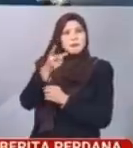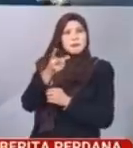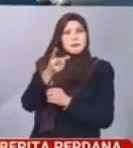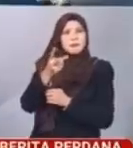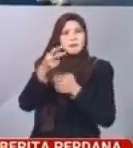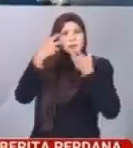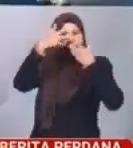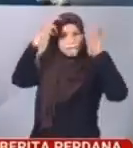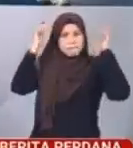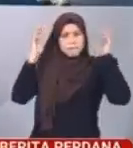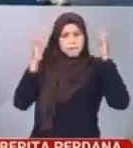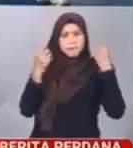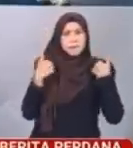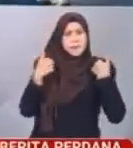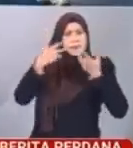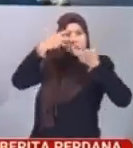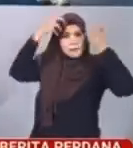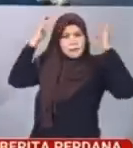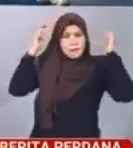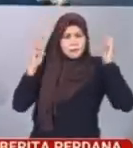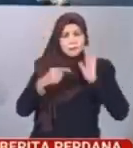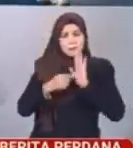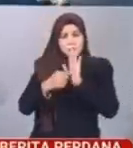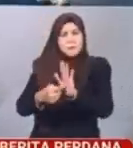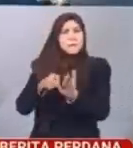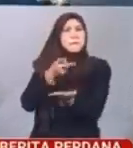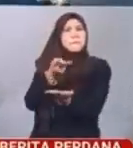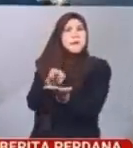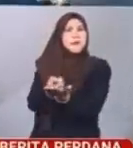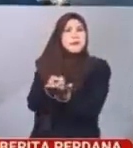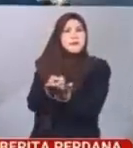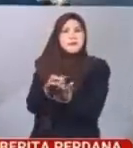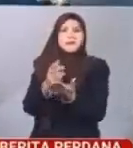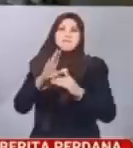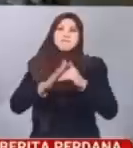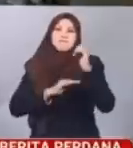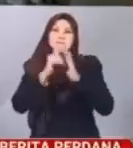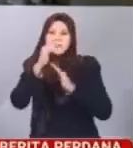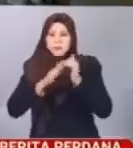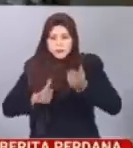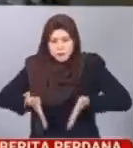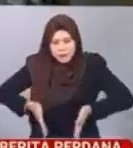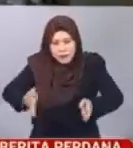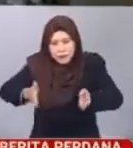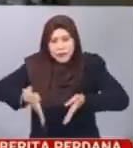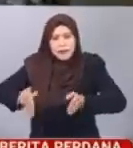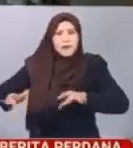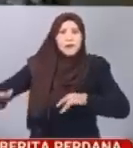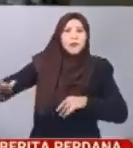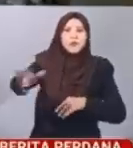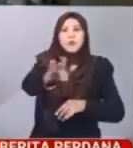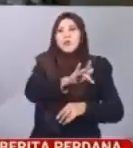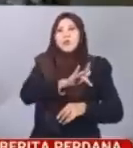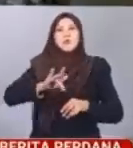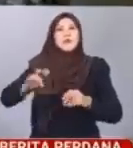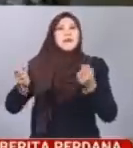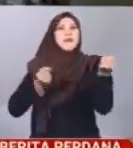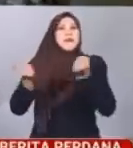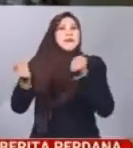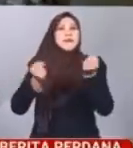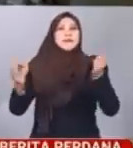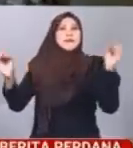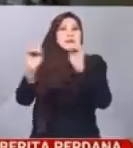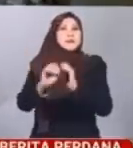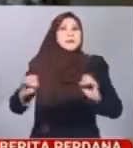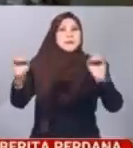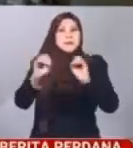pengunjung. Gambar beberapa ekor singa kelihatan berbaring dengan selesa di atas jalan raya yang kosong tanpa kenderaan berjaya